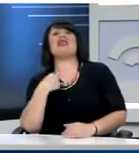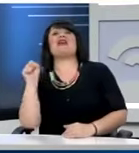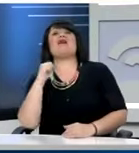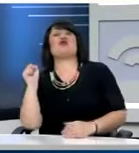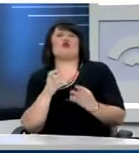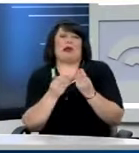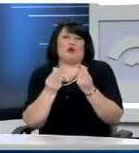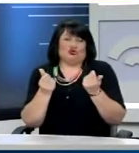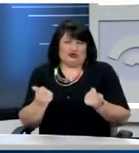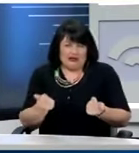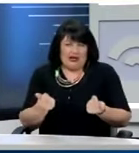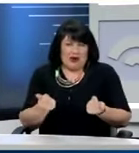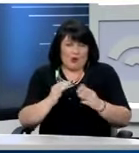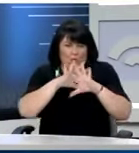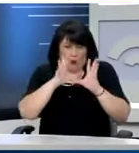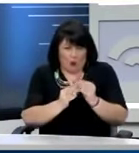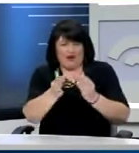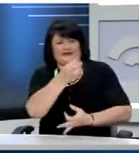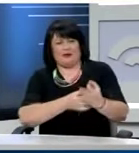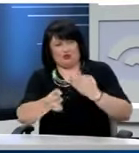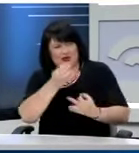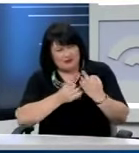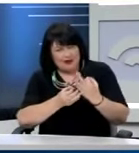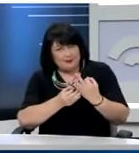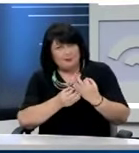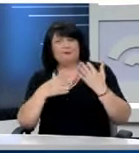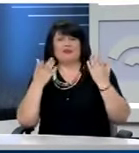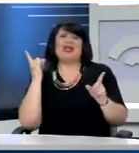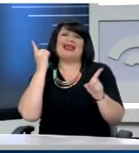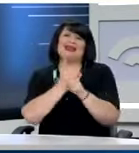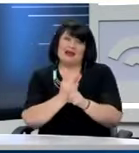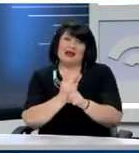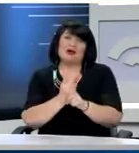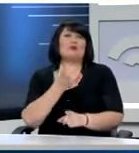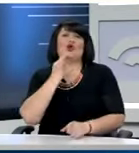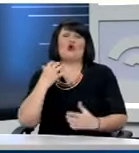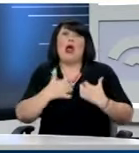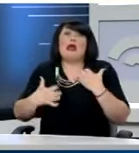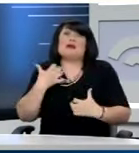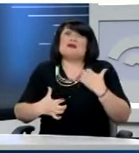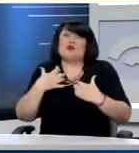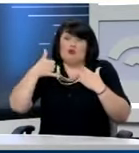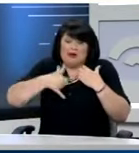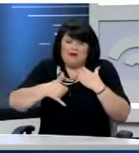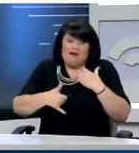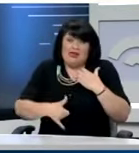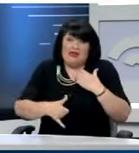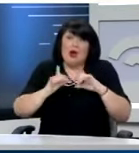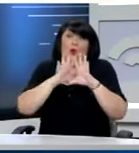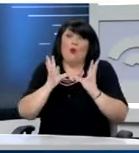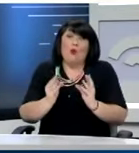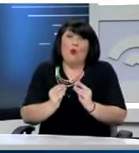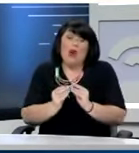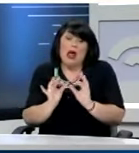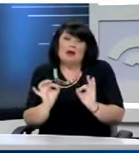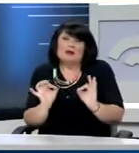της ουσίας με όσα ευθέως υπόθηκαν, αλλά κυρίως διότι ανησυχούμε βαθιά για όσα